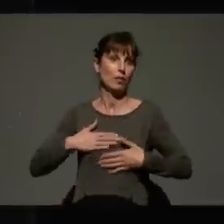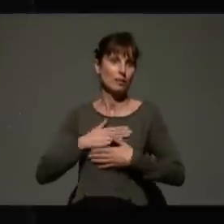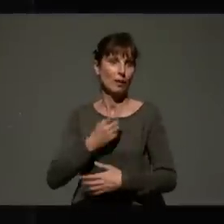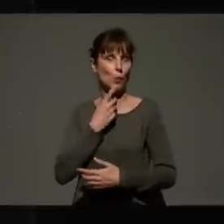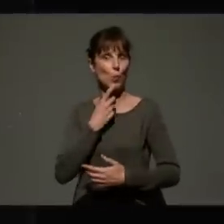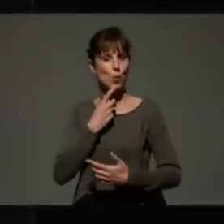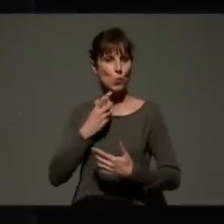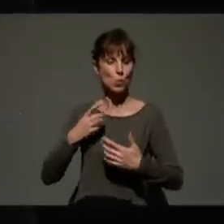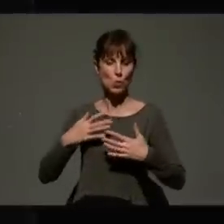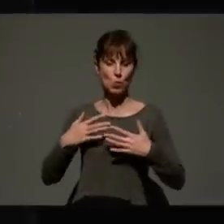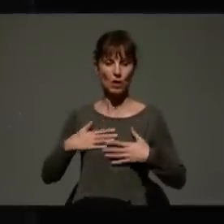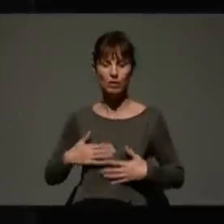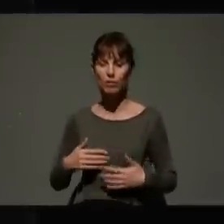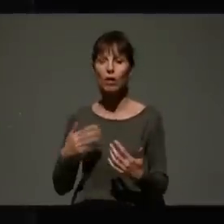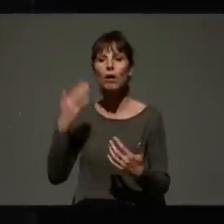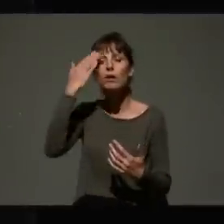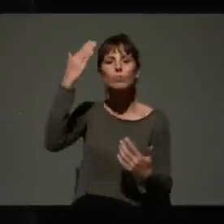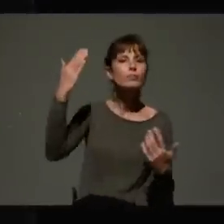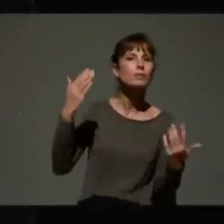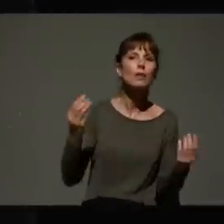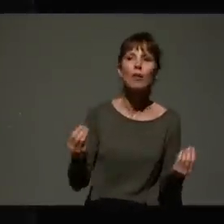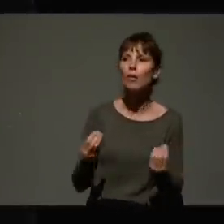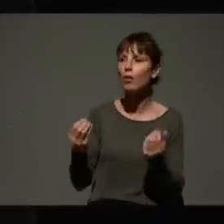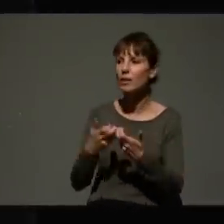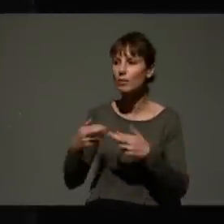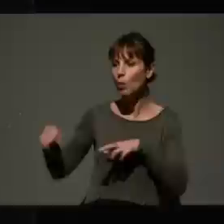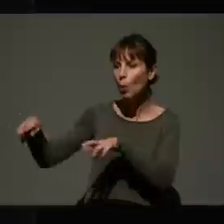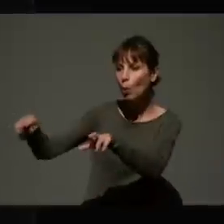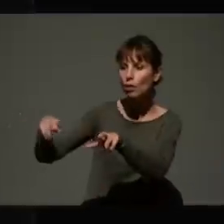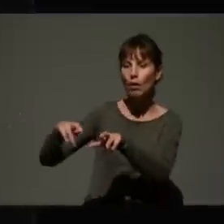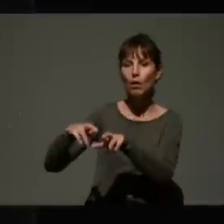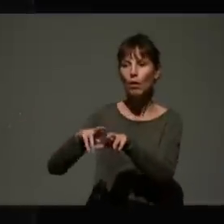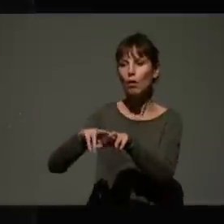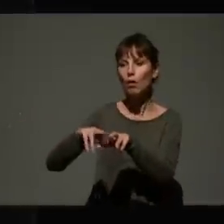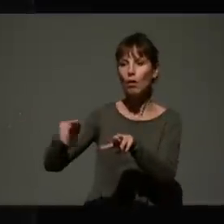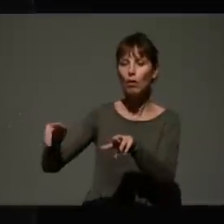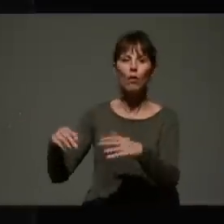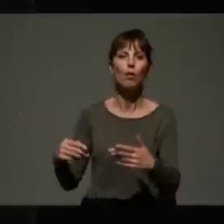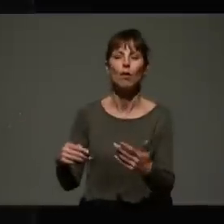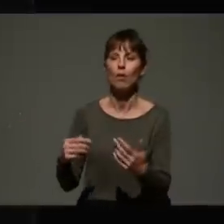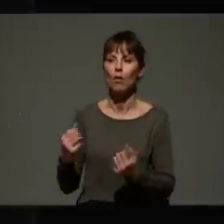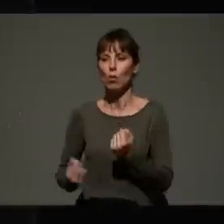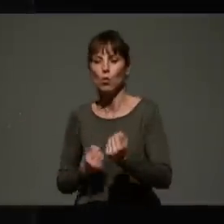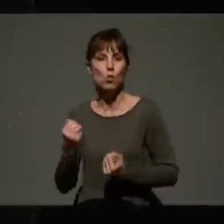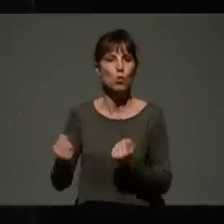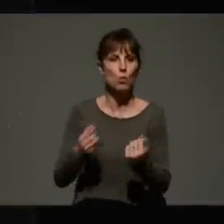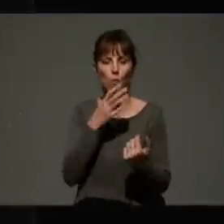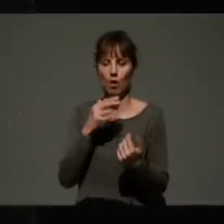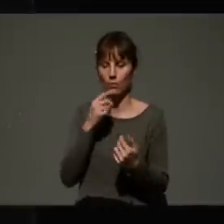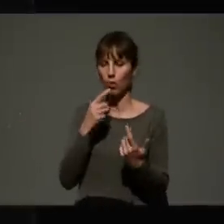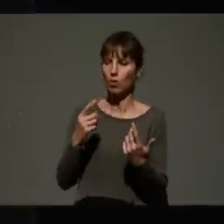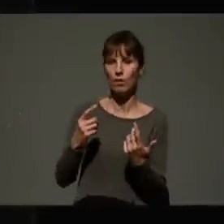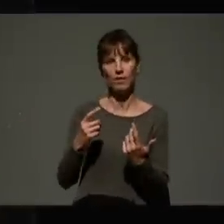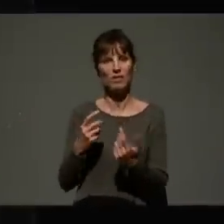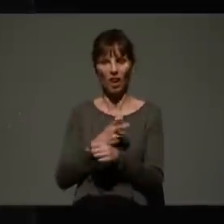pouvez pas traverser la route ou l'avenue en courant parce que vous allez vous faire renverser, vous êtes